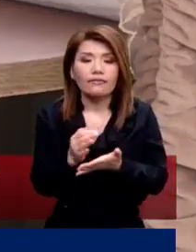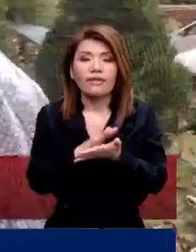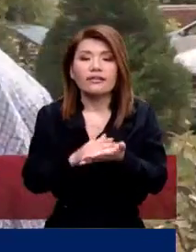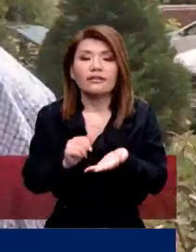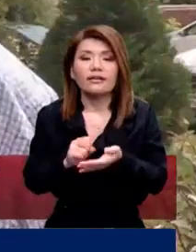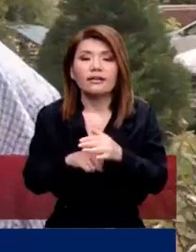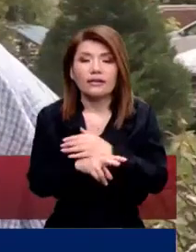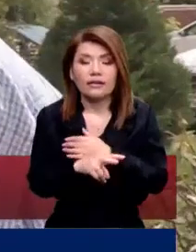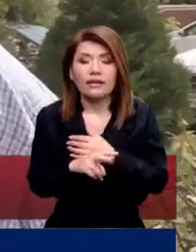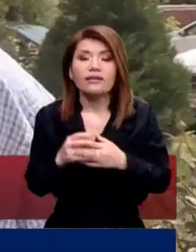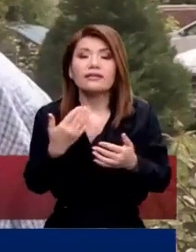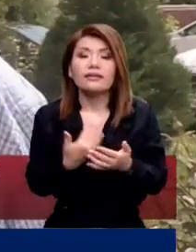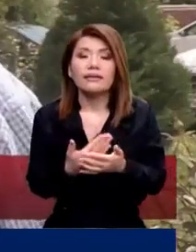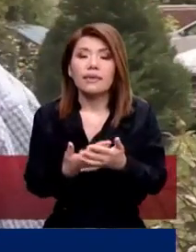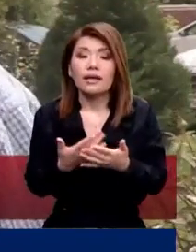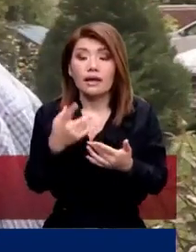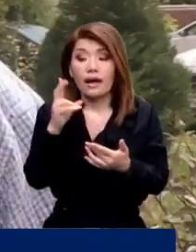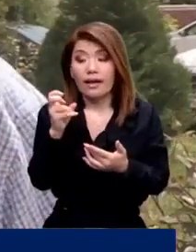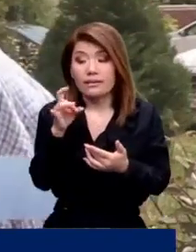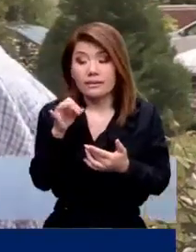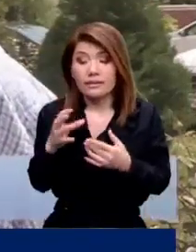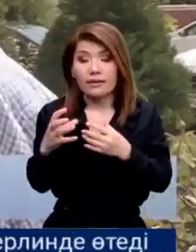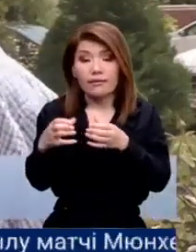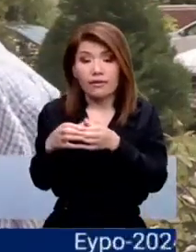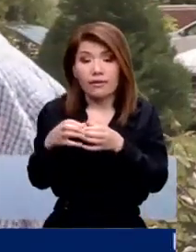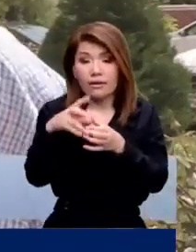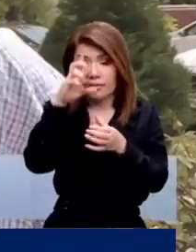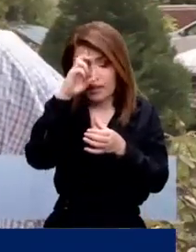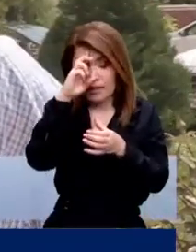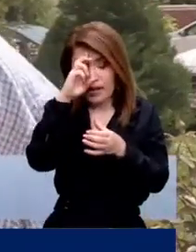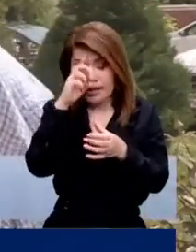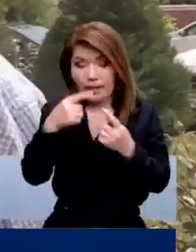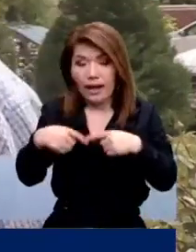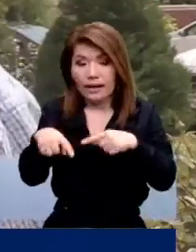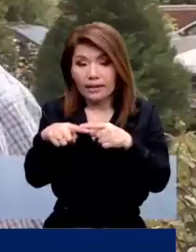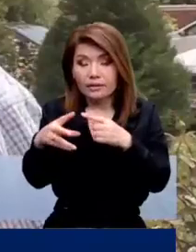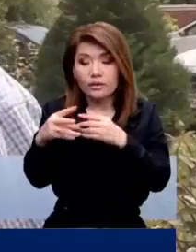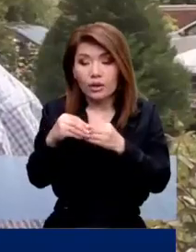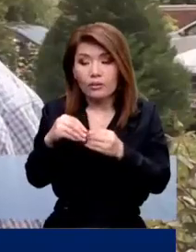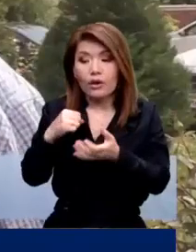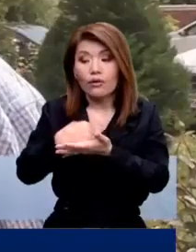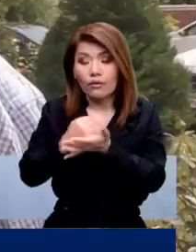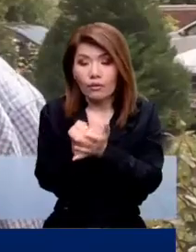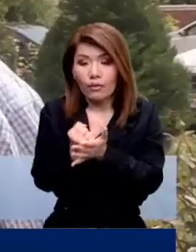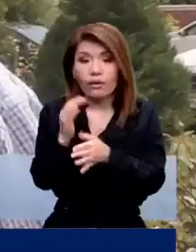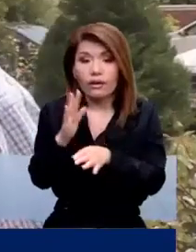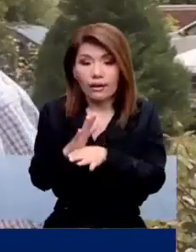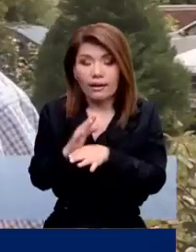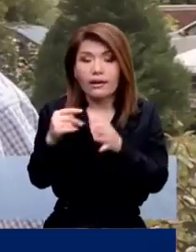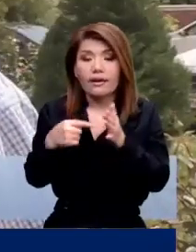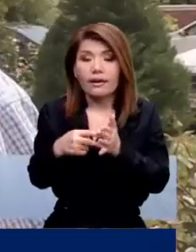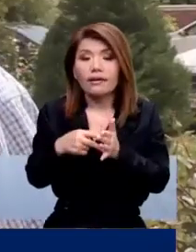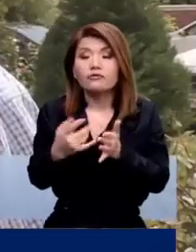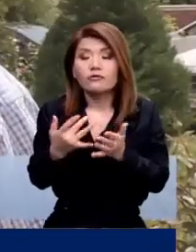отыр. Біз қазнеса мекемесімен жұмыс жасап жатырмыз, мемлекеттік мекеме. Солардың қорытындысымен ғана бағасын ақтарған